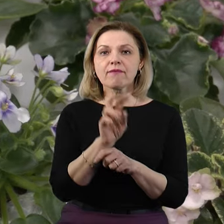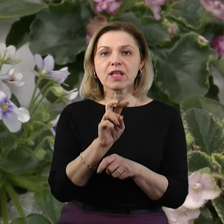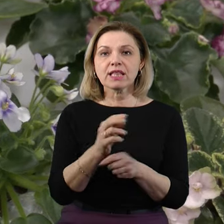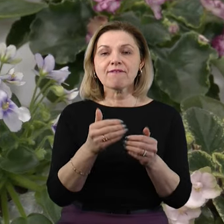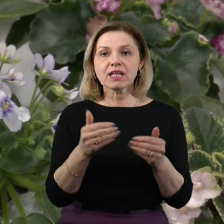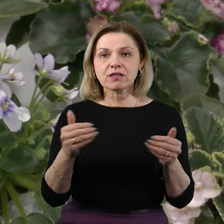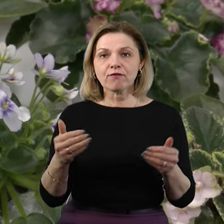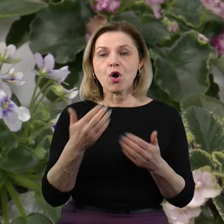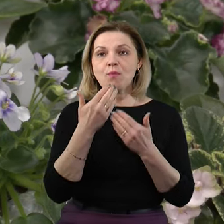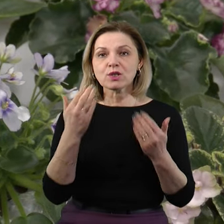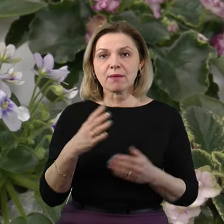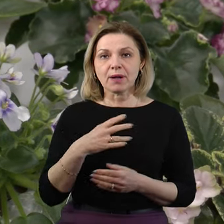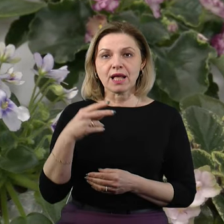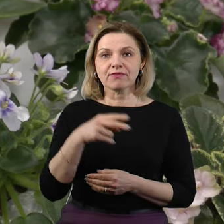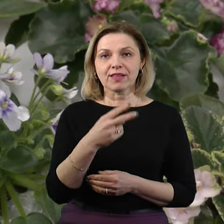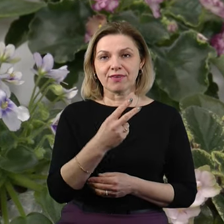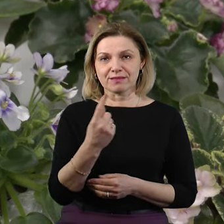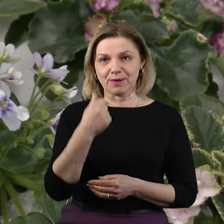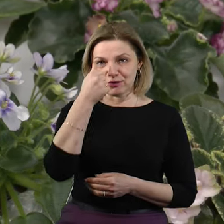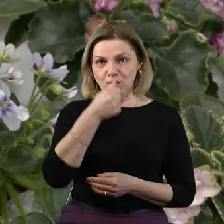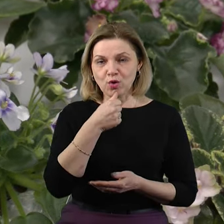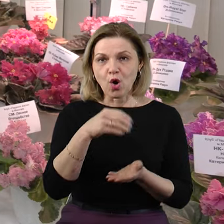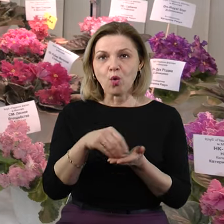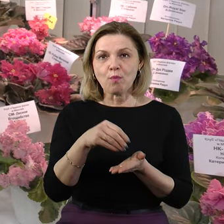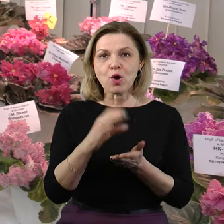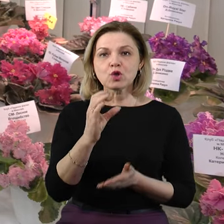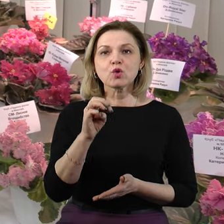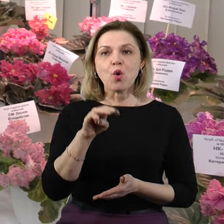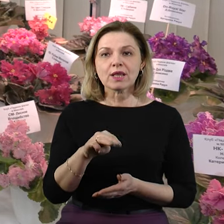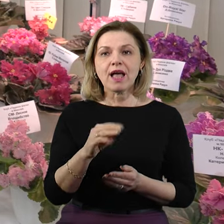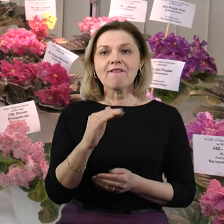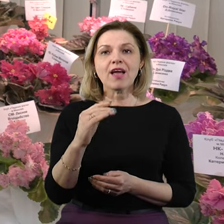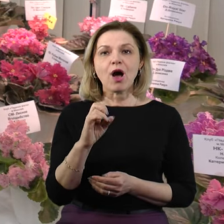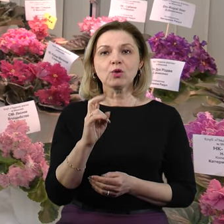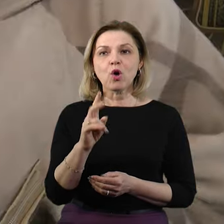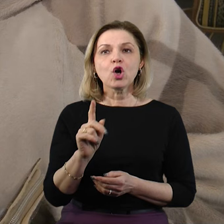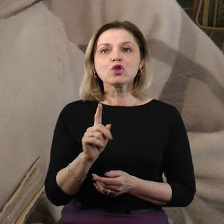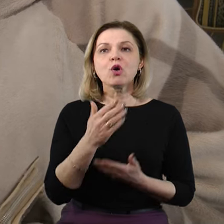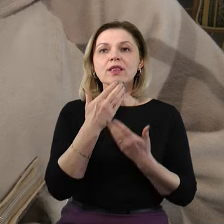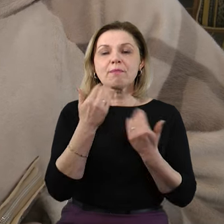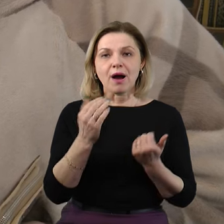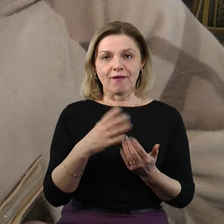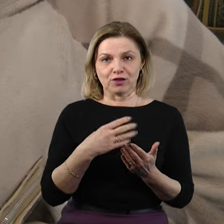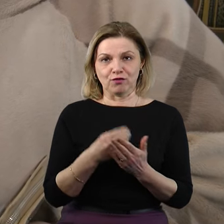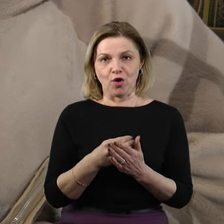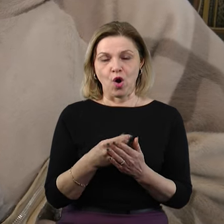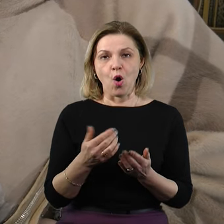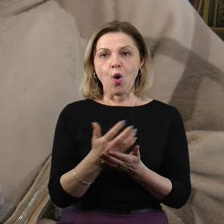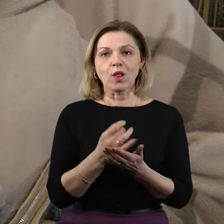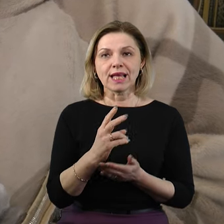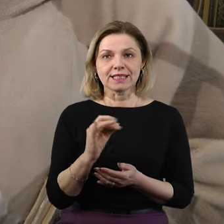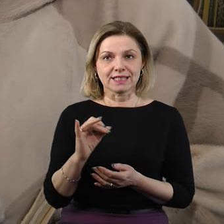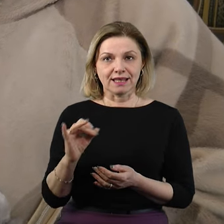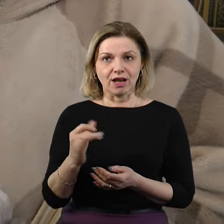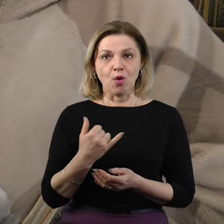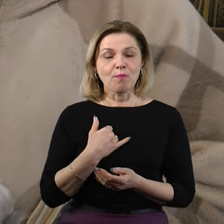встання була у 2021 році купує ті сорти фіалок яких ще немає у власній колекції- каже жінка в мене